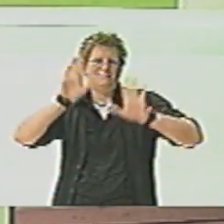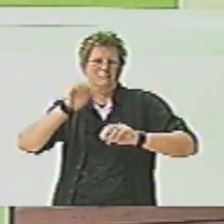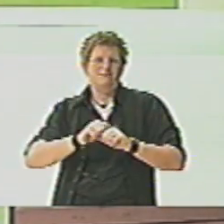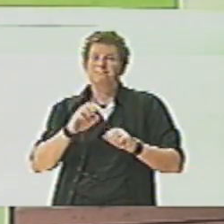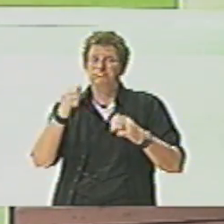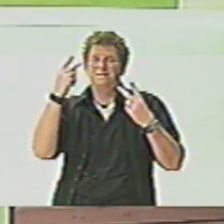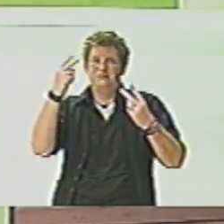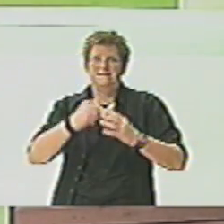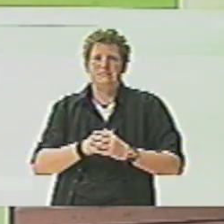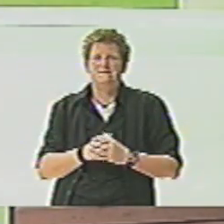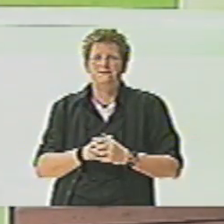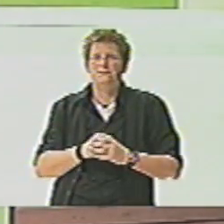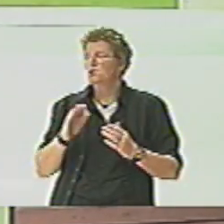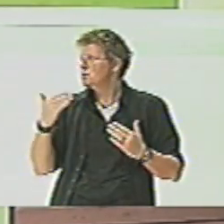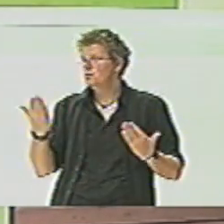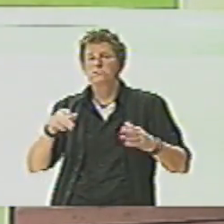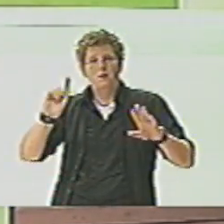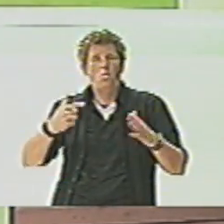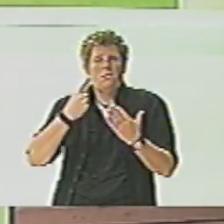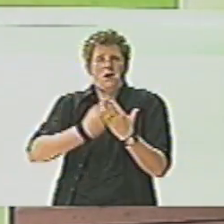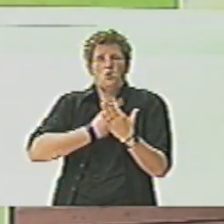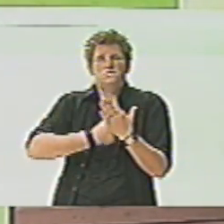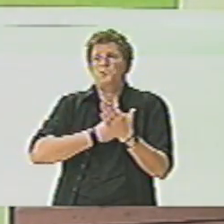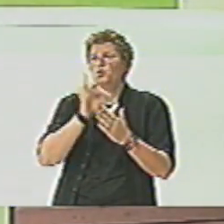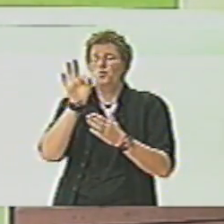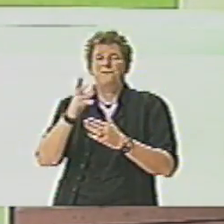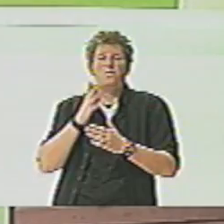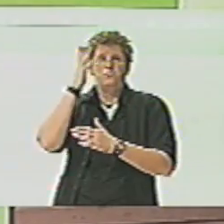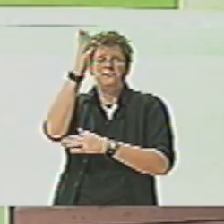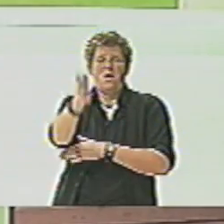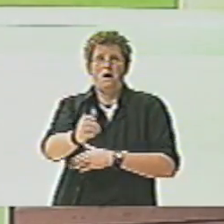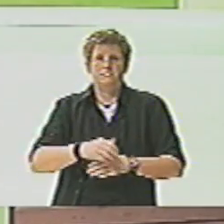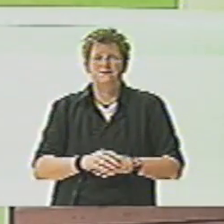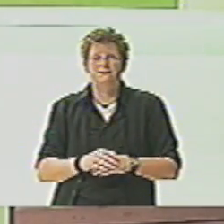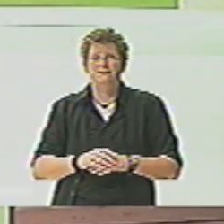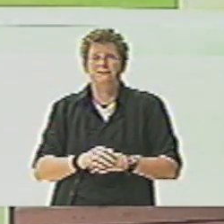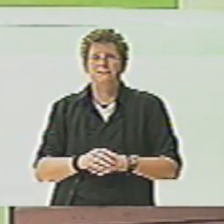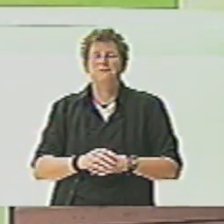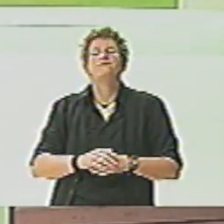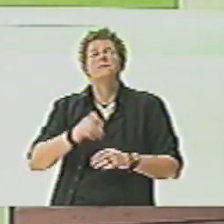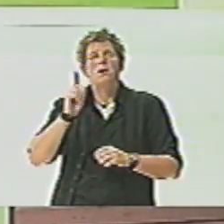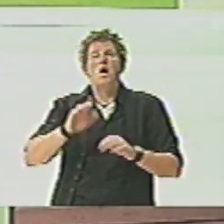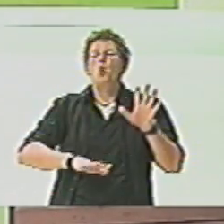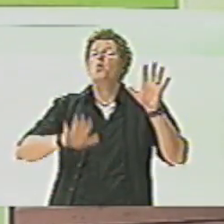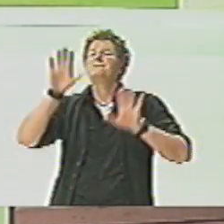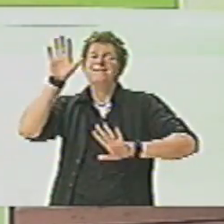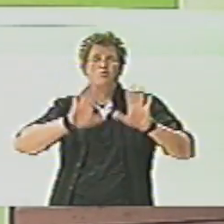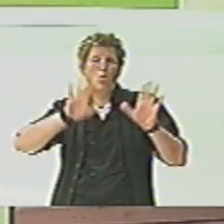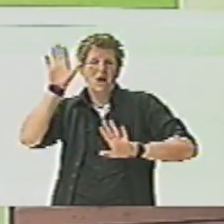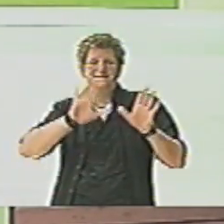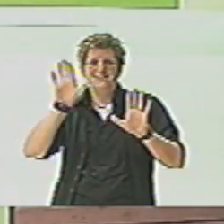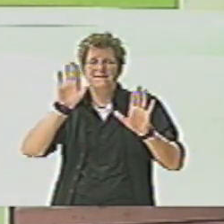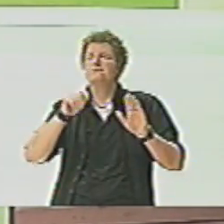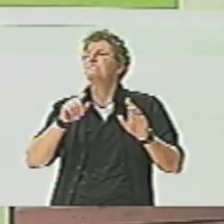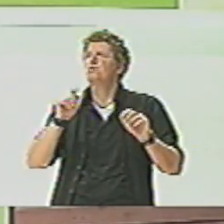auch das ist Herausforderung für die nächsten Jahre. Die Demokratie immer wieder neu zu beleben, erlebbar zu machen, für jeden